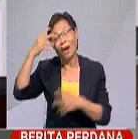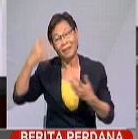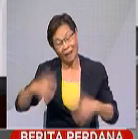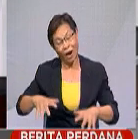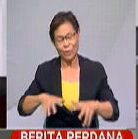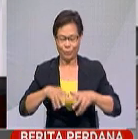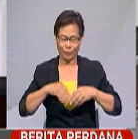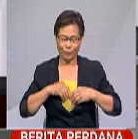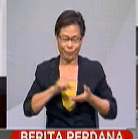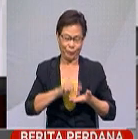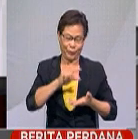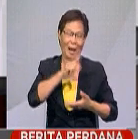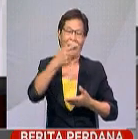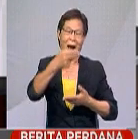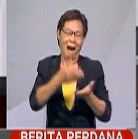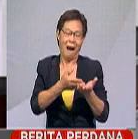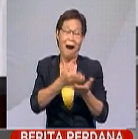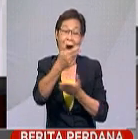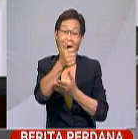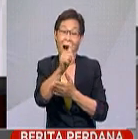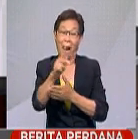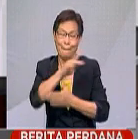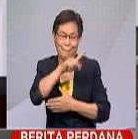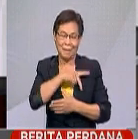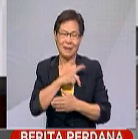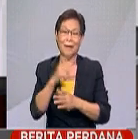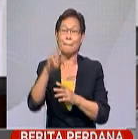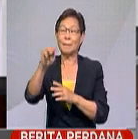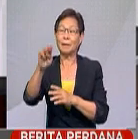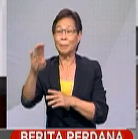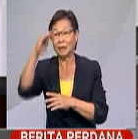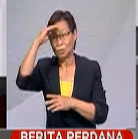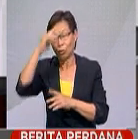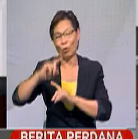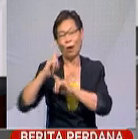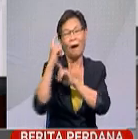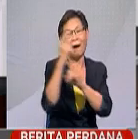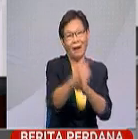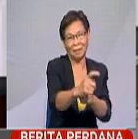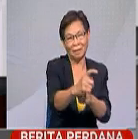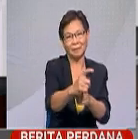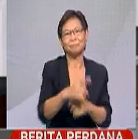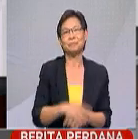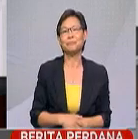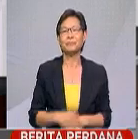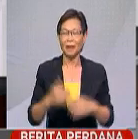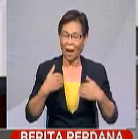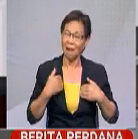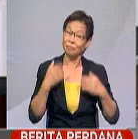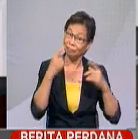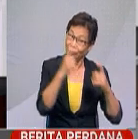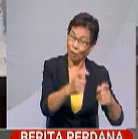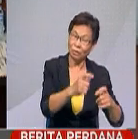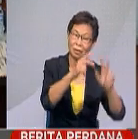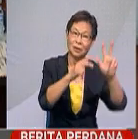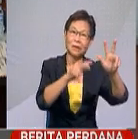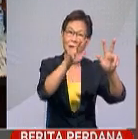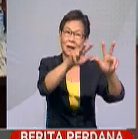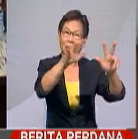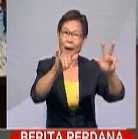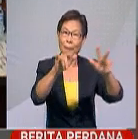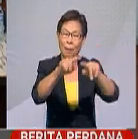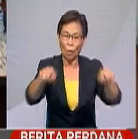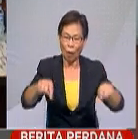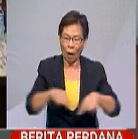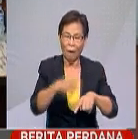akhirnya menerima geran hak milik. Ya, ia disampaikan Menteri Besar Datuk Dr. Shaharudin Jamal. Turut disampaikan 336